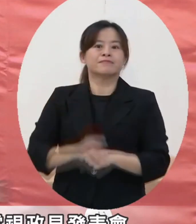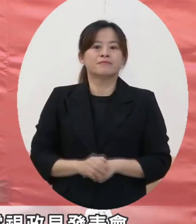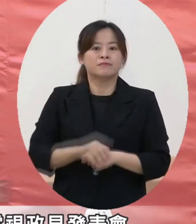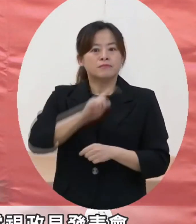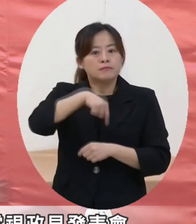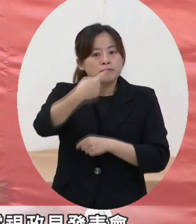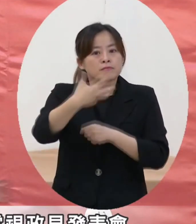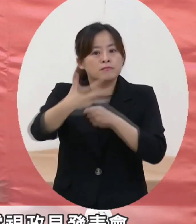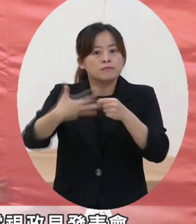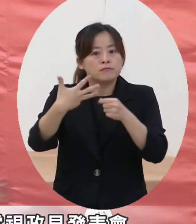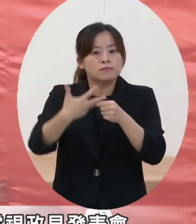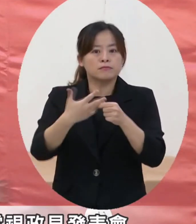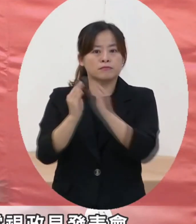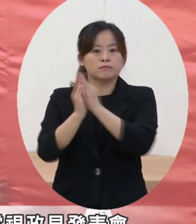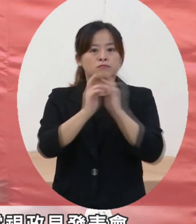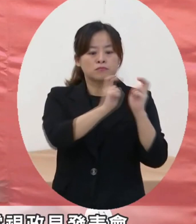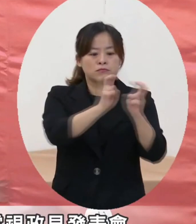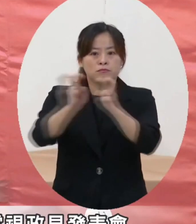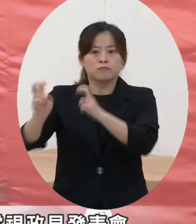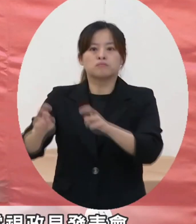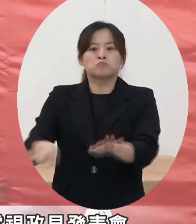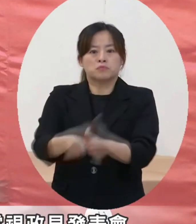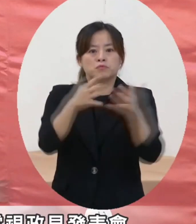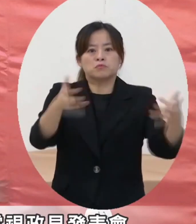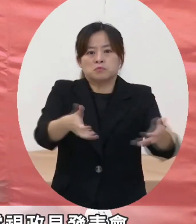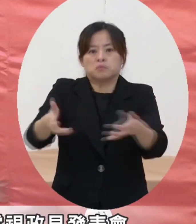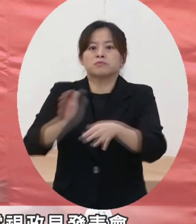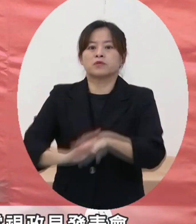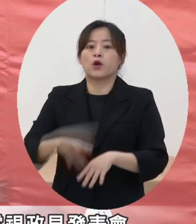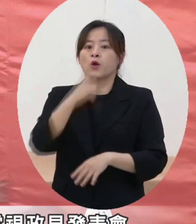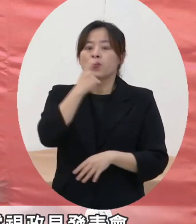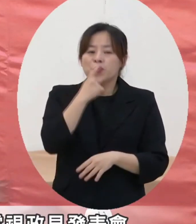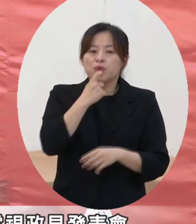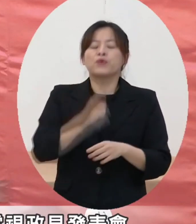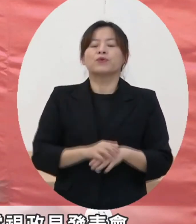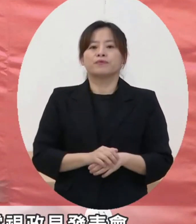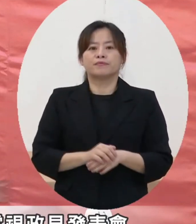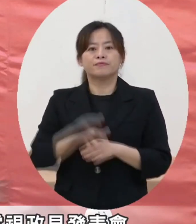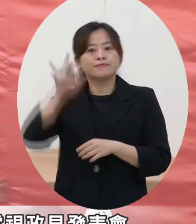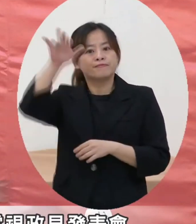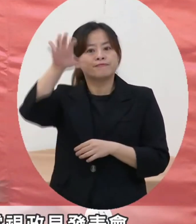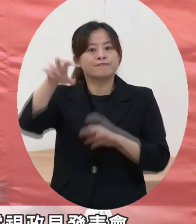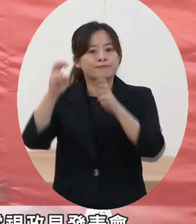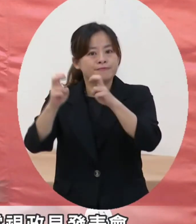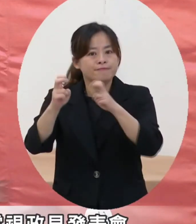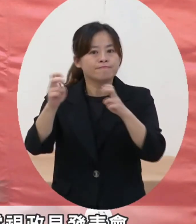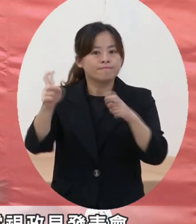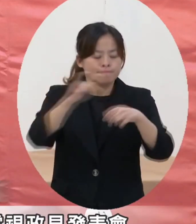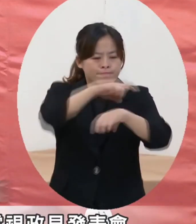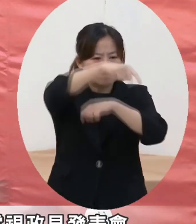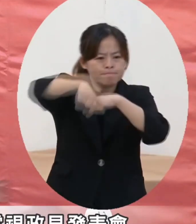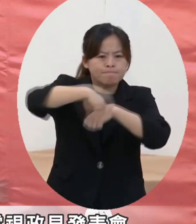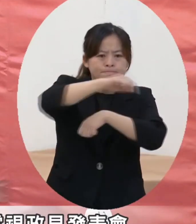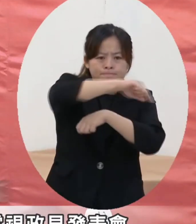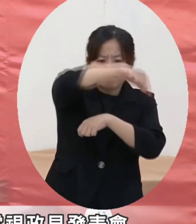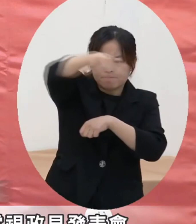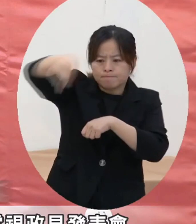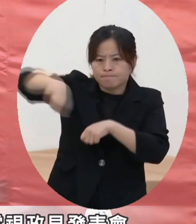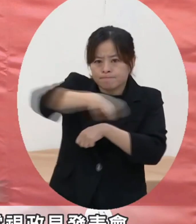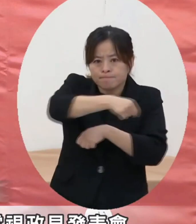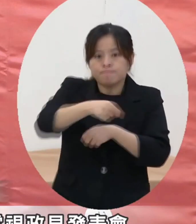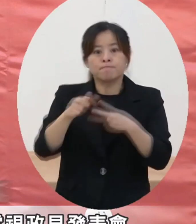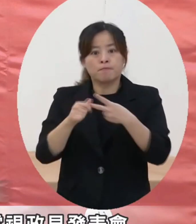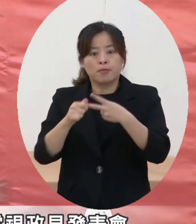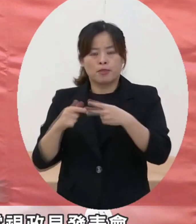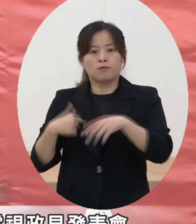下一个8年，桃园的捷运系统要全面启动，绿线和机场捷运要成为环状线。此外，